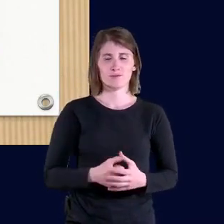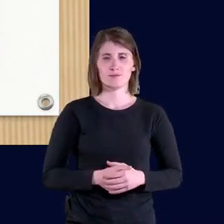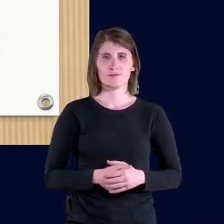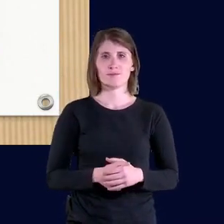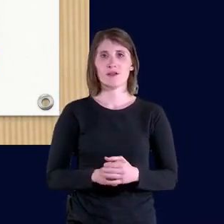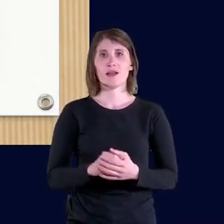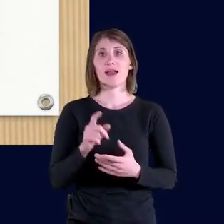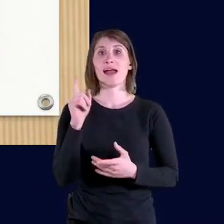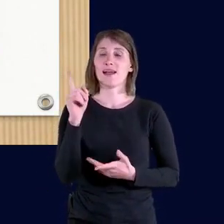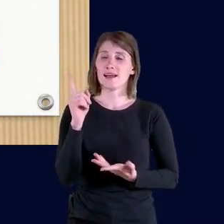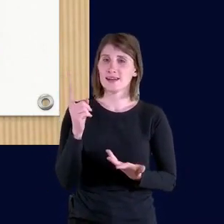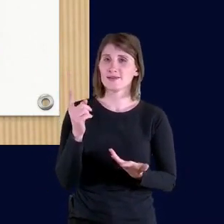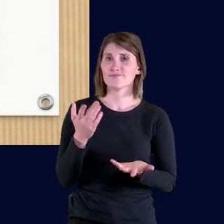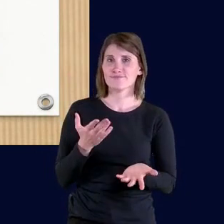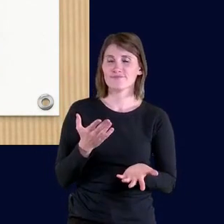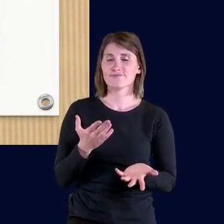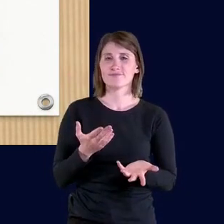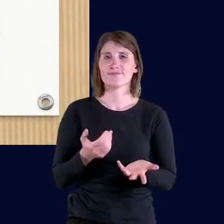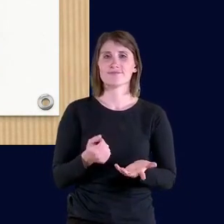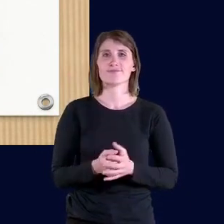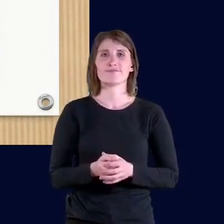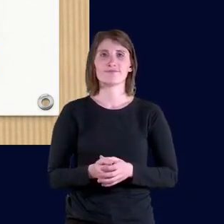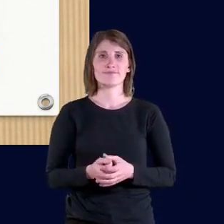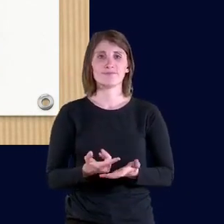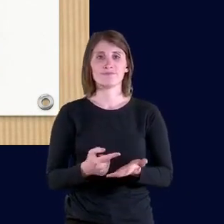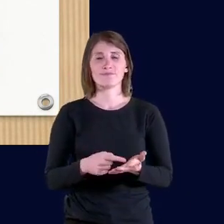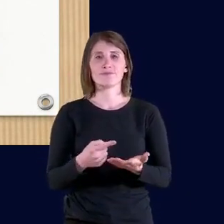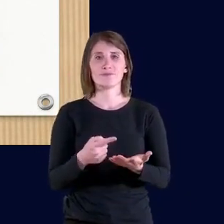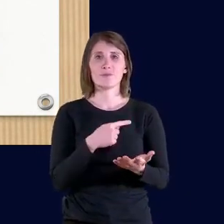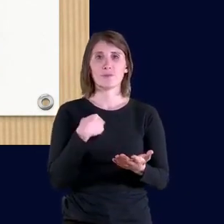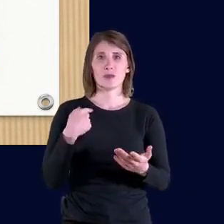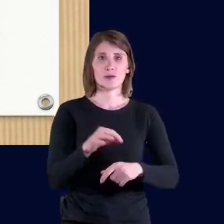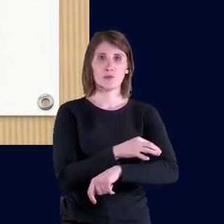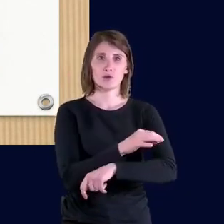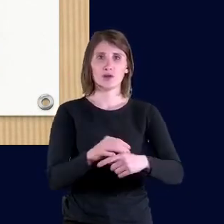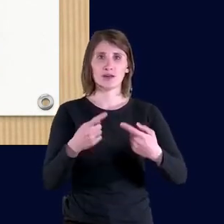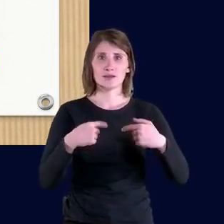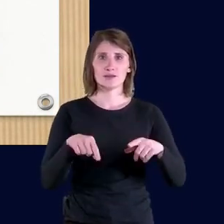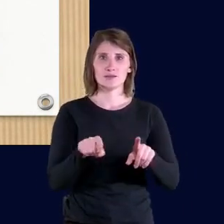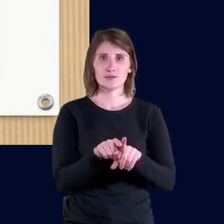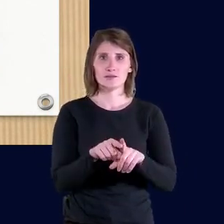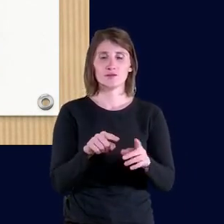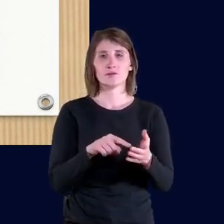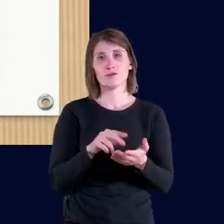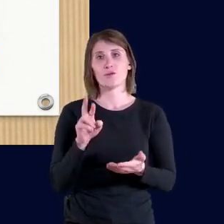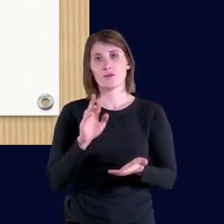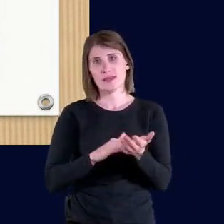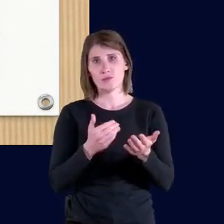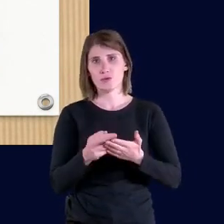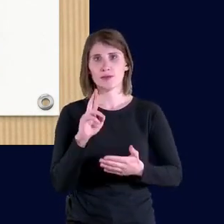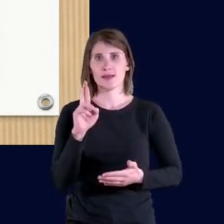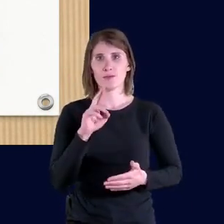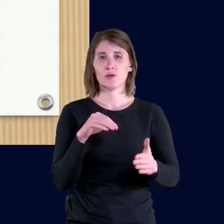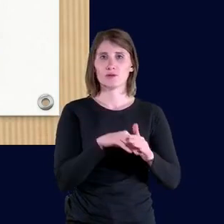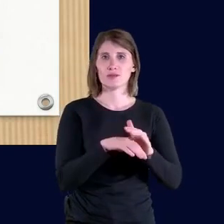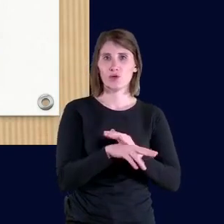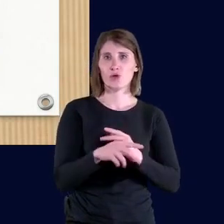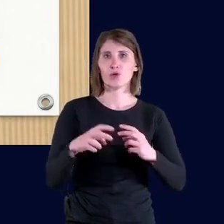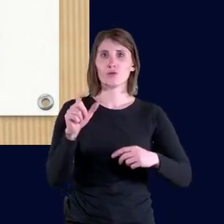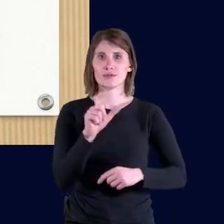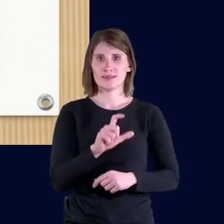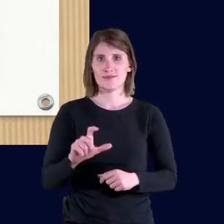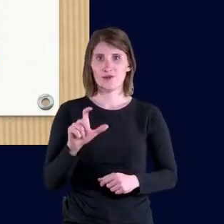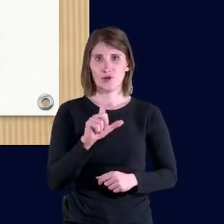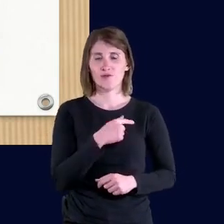ale ze względu też proszę państwa na realizowane projekty w postaci też repozytorium cyfrowego naszego